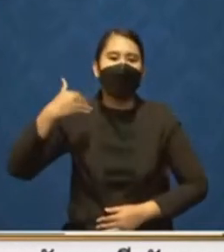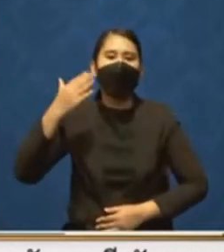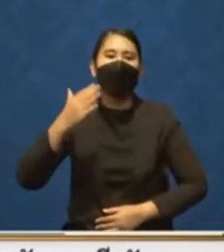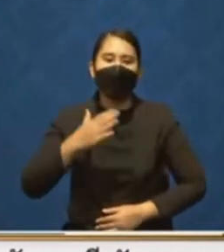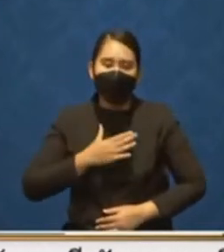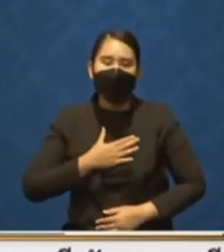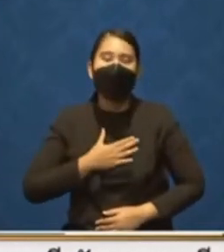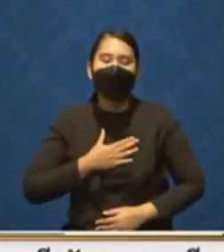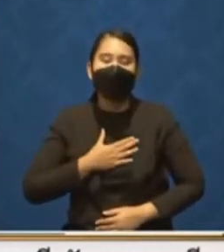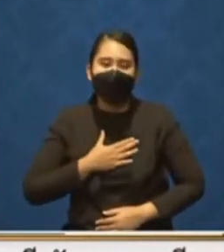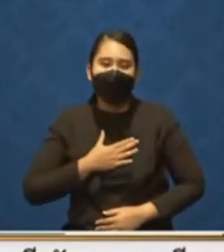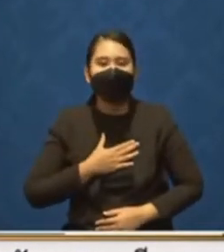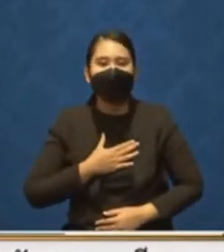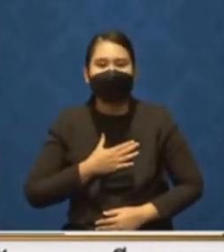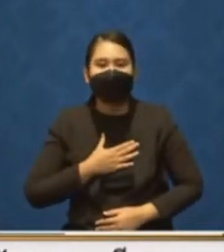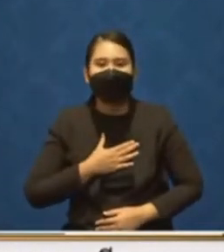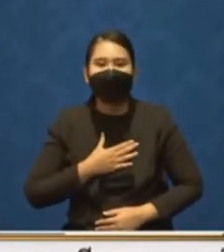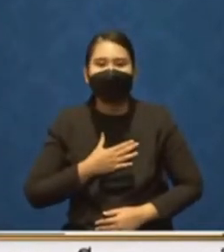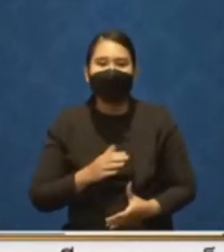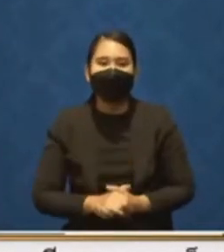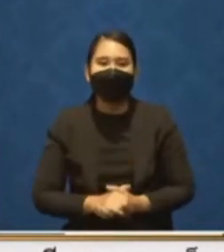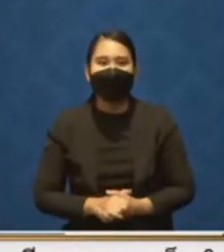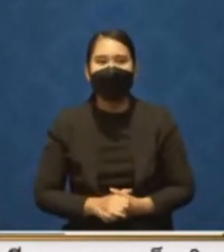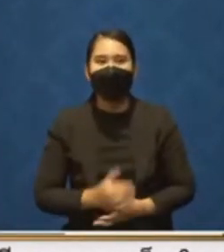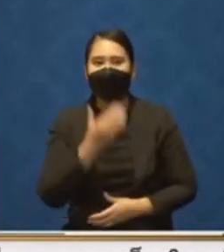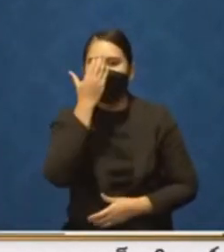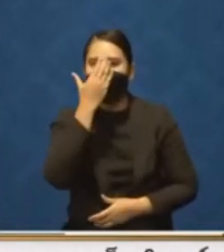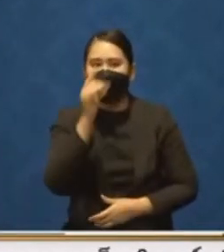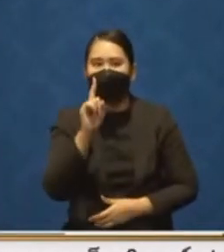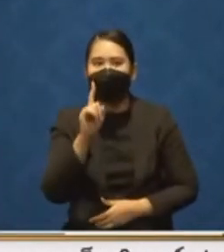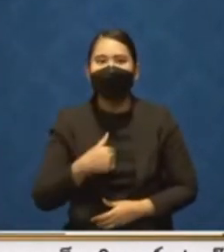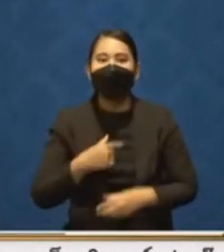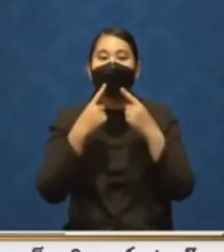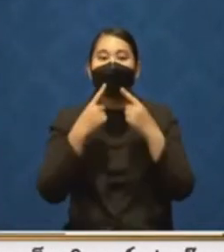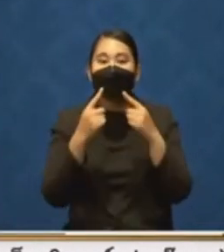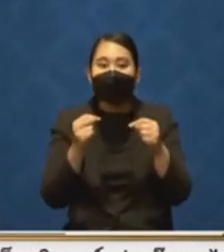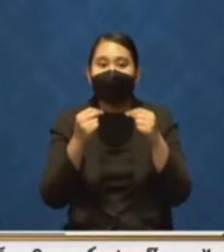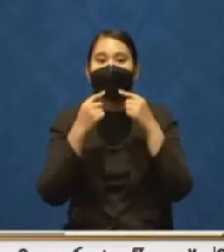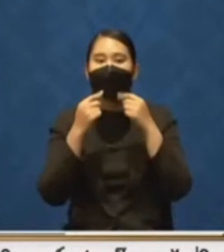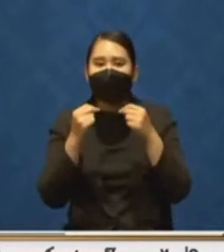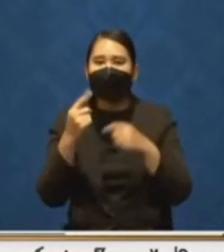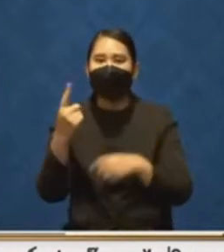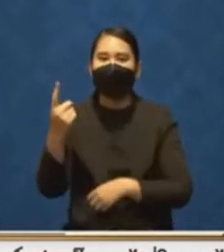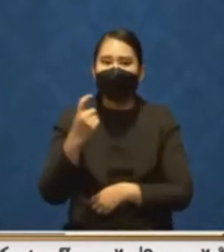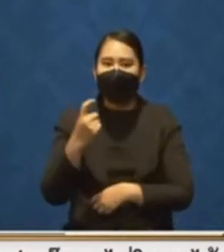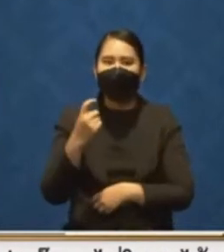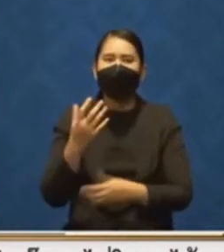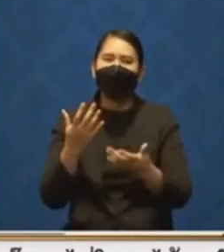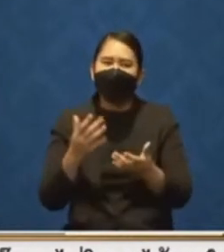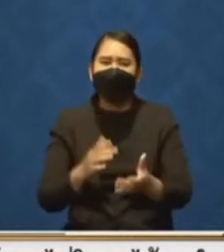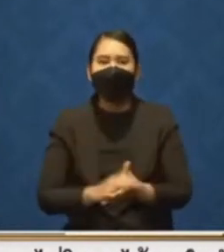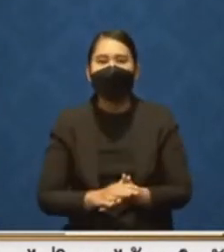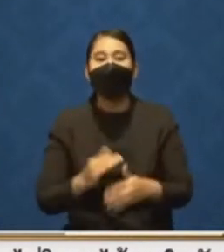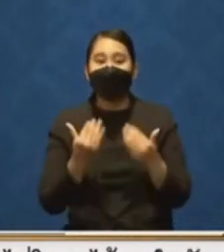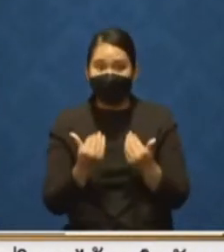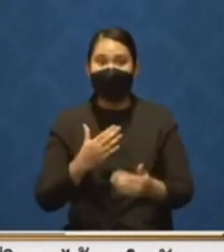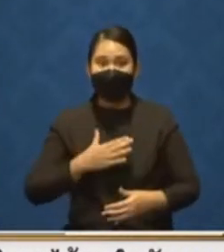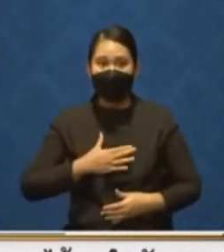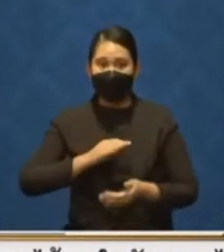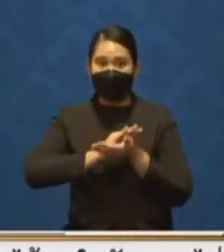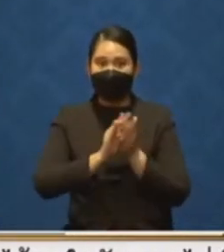อยู่กับตั้งข่าวครับเพราะว่ามันก็เอาแต่เฉพาะกำลังคำตอบก็ไม่ดูแลเขาถามผมจังวันนี้ผมก็เปลี่ยนแปลงไปเยอะล่ะ